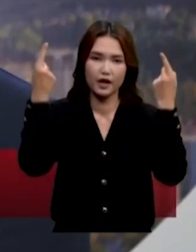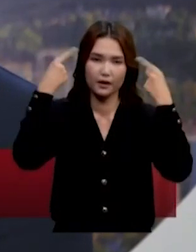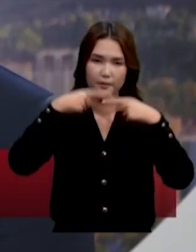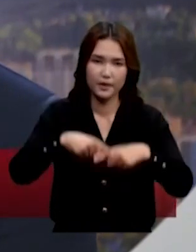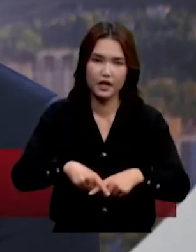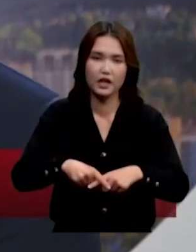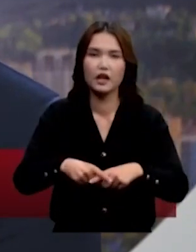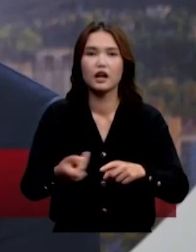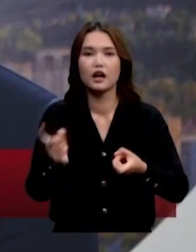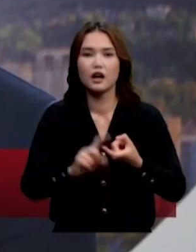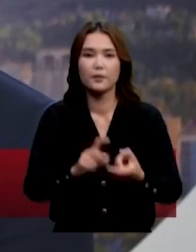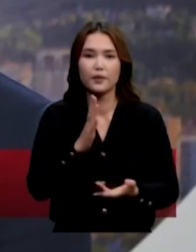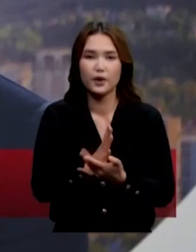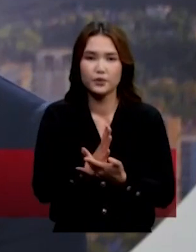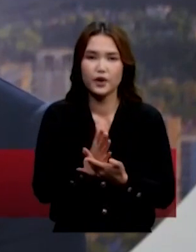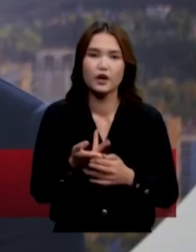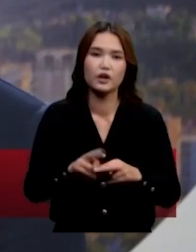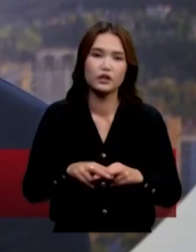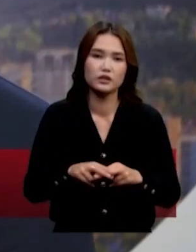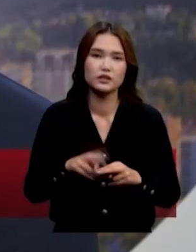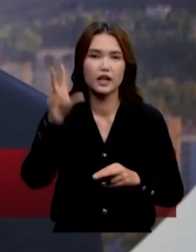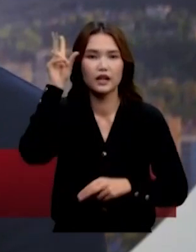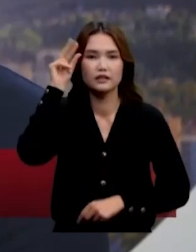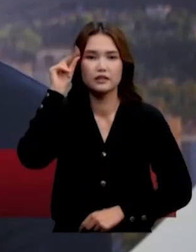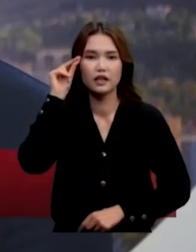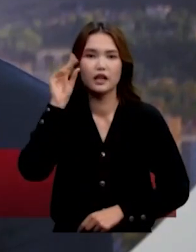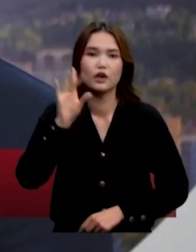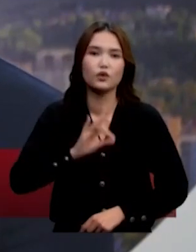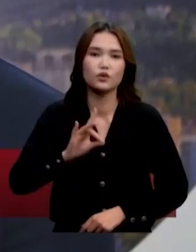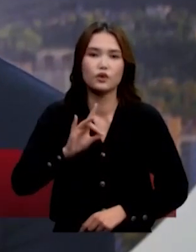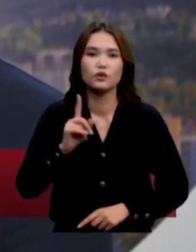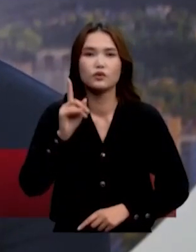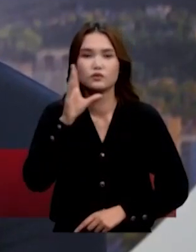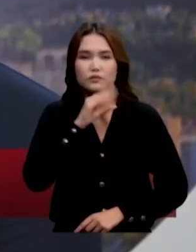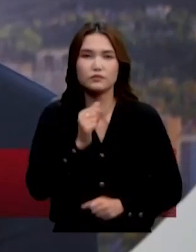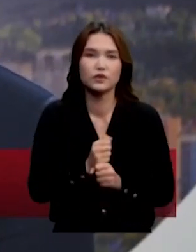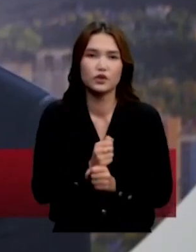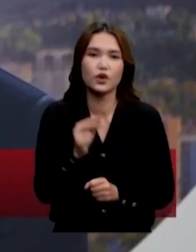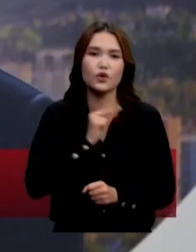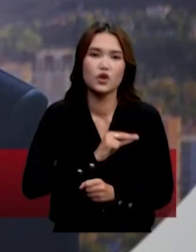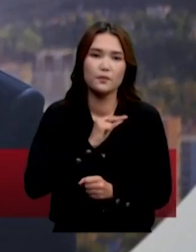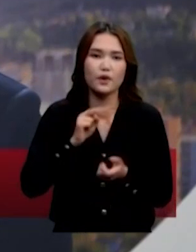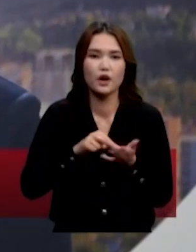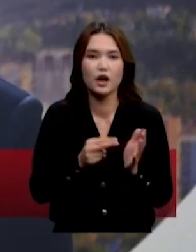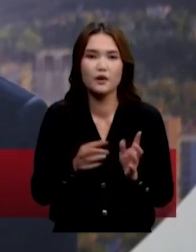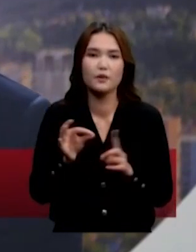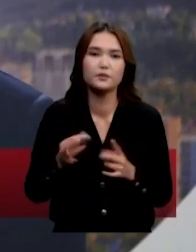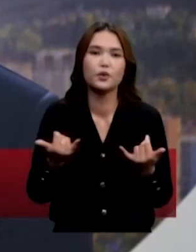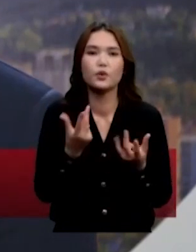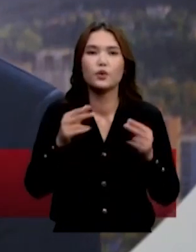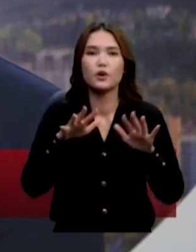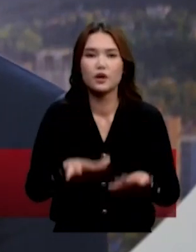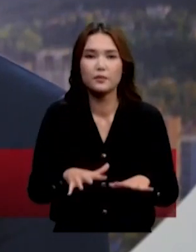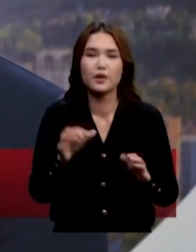tarixtik mexanizmdir, jäne de salınatın nisandardın tizimi bar. Sol bağıtpen biz kele jatırmız, biz bilemiz qay oblıstı, qay jerde